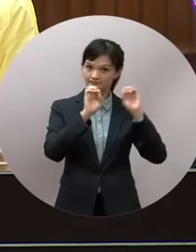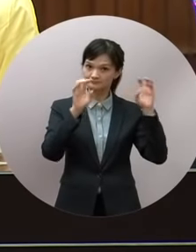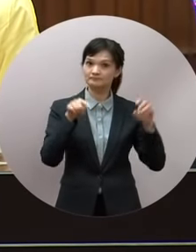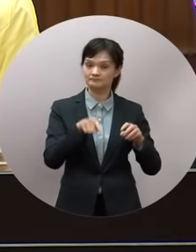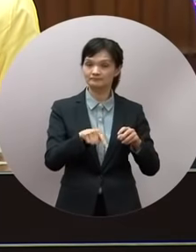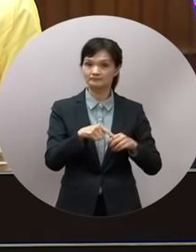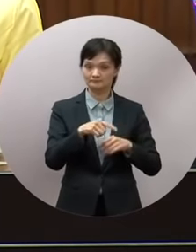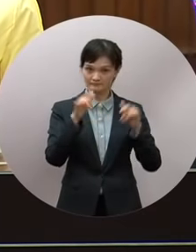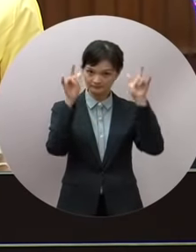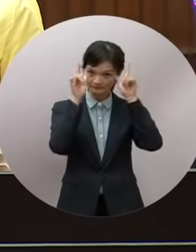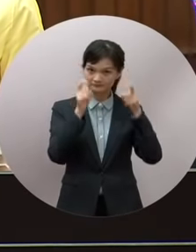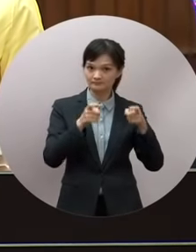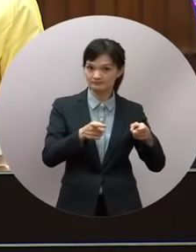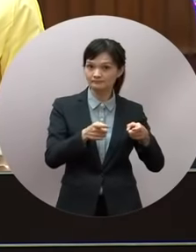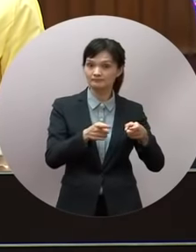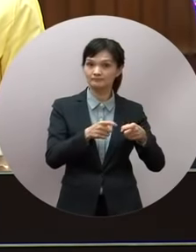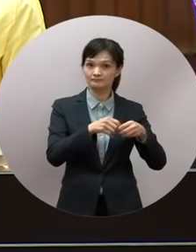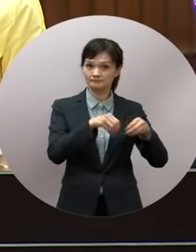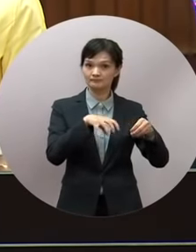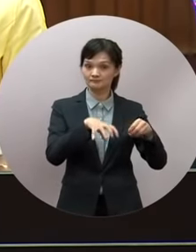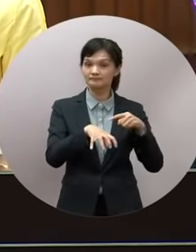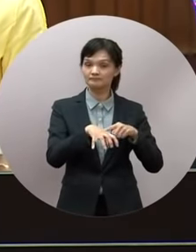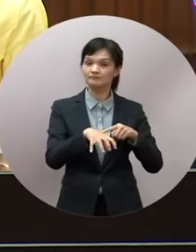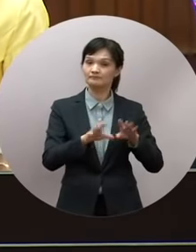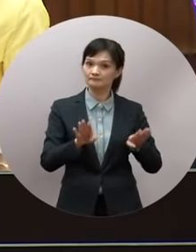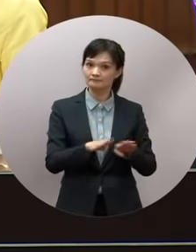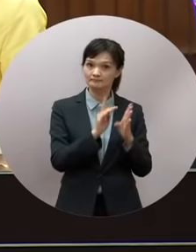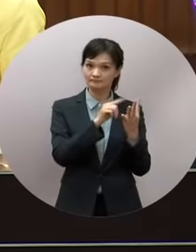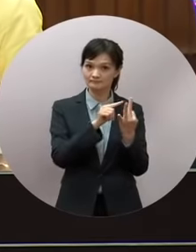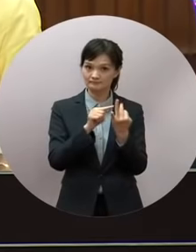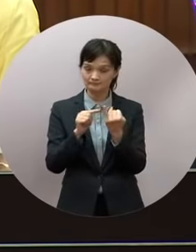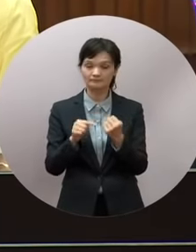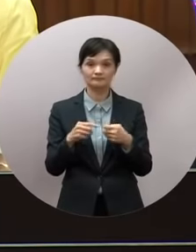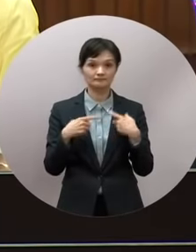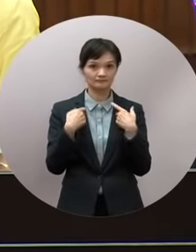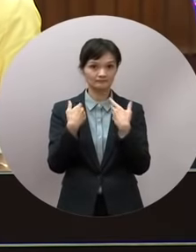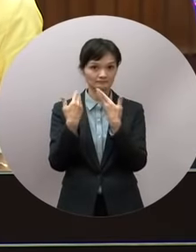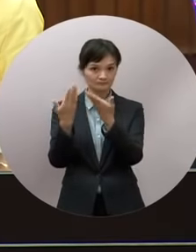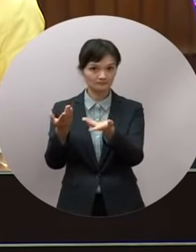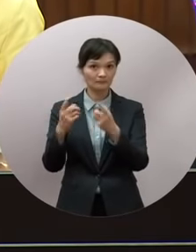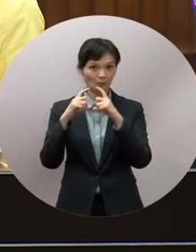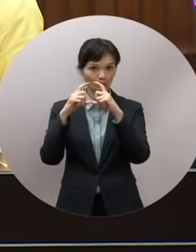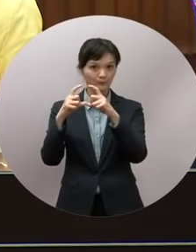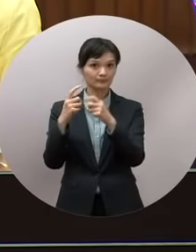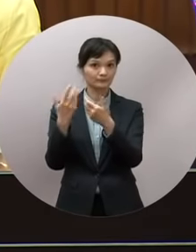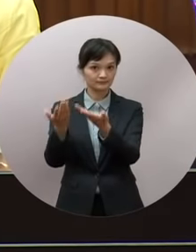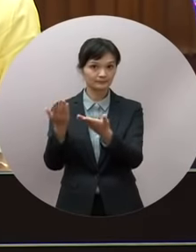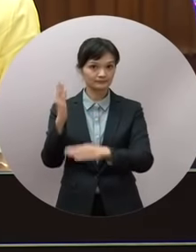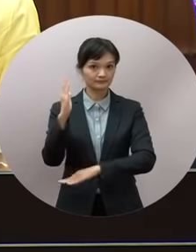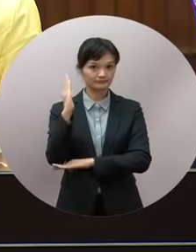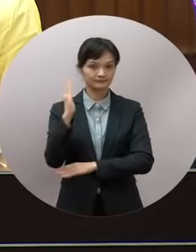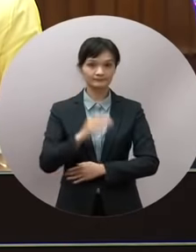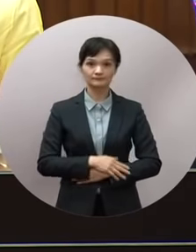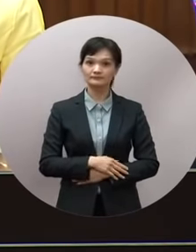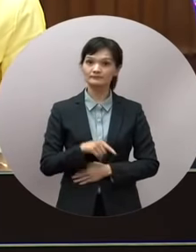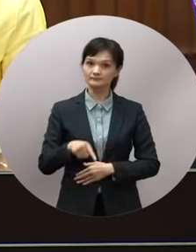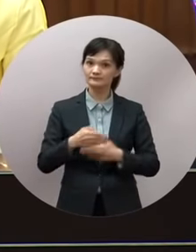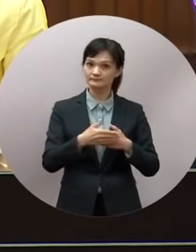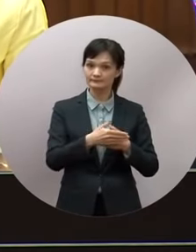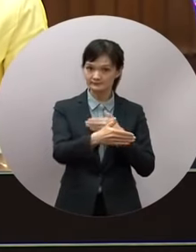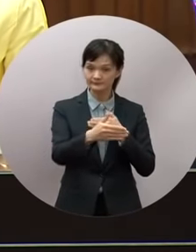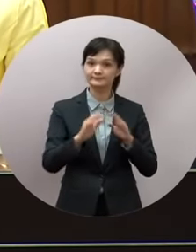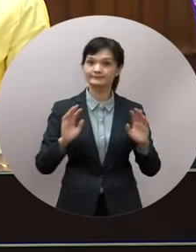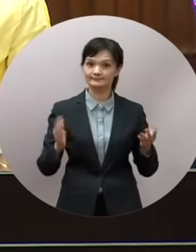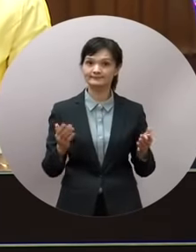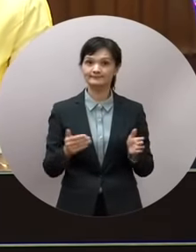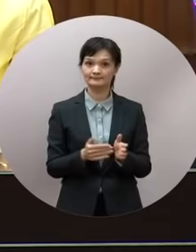台办理点交及返还的作业。那以上是整个央广陆港分台它整个移拨进度的大概哈。